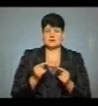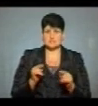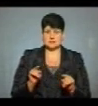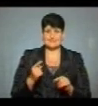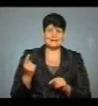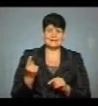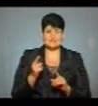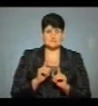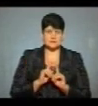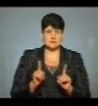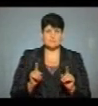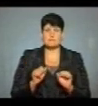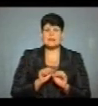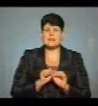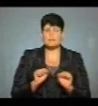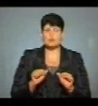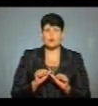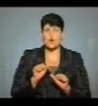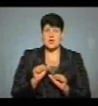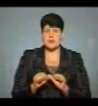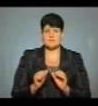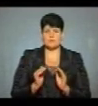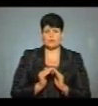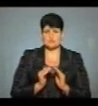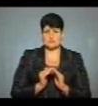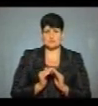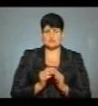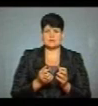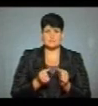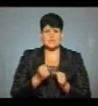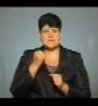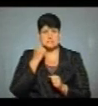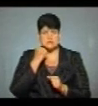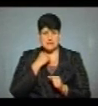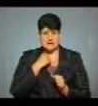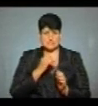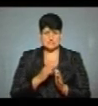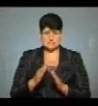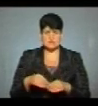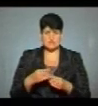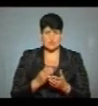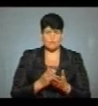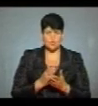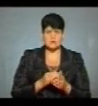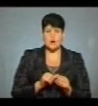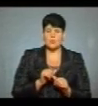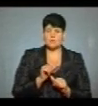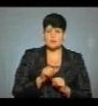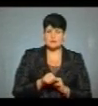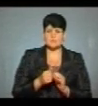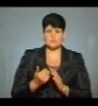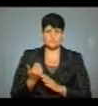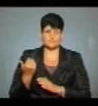Єдина специфіка цього, що ми не можемо окремі будинки отримувати на старій системі надання якісті послуги, а окремі на старі.